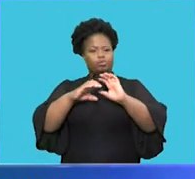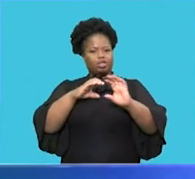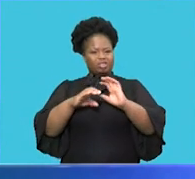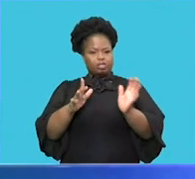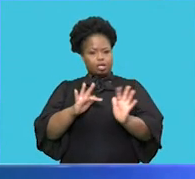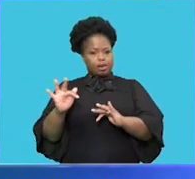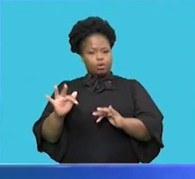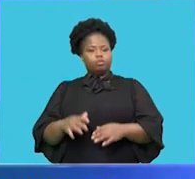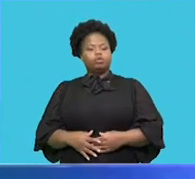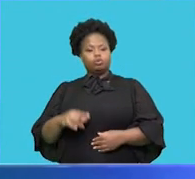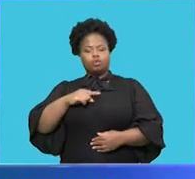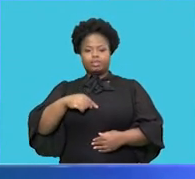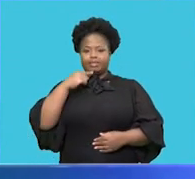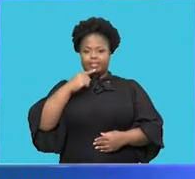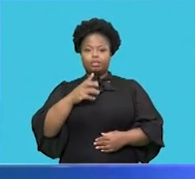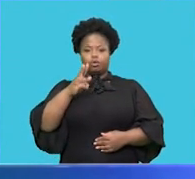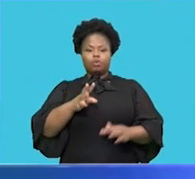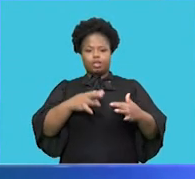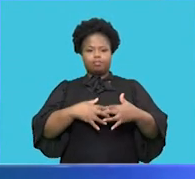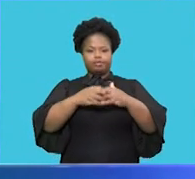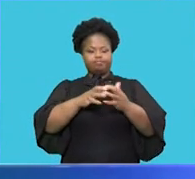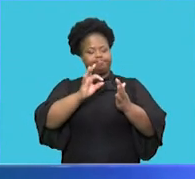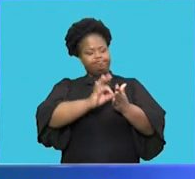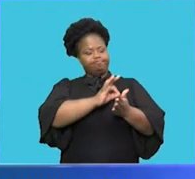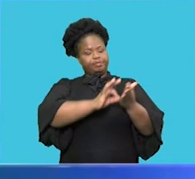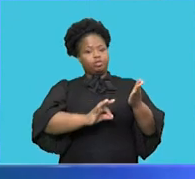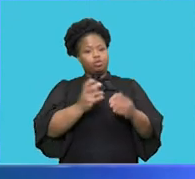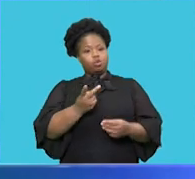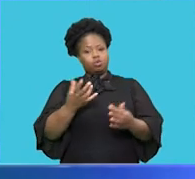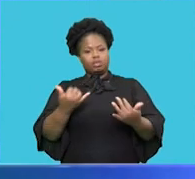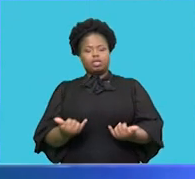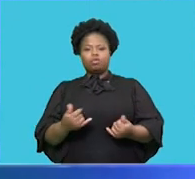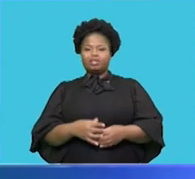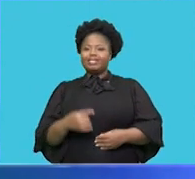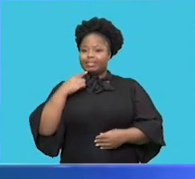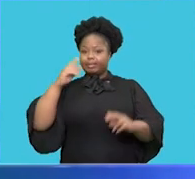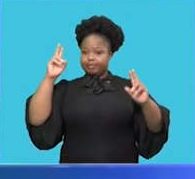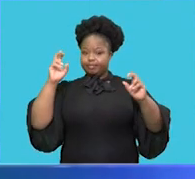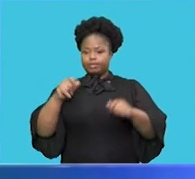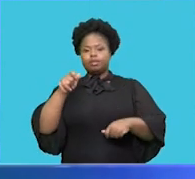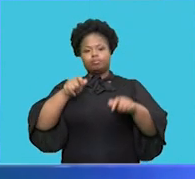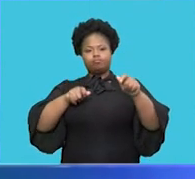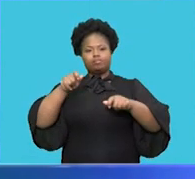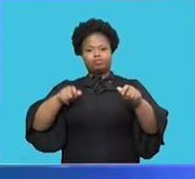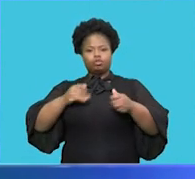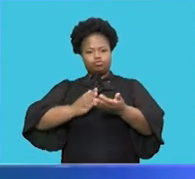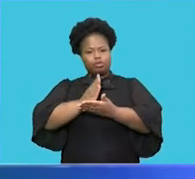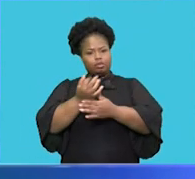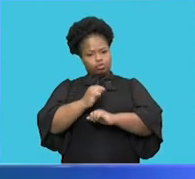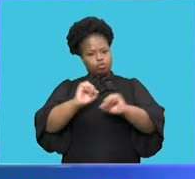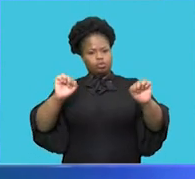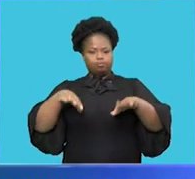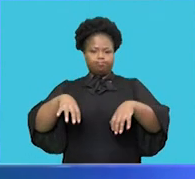lokho kubandakanya isiqubulo sokhetho, uphawu ngokunjalo nendikimba yokhetho ethi intando yeningi yakho ingeyakho,